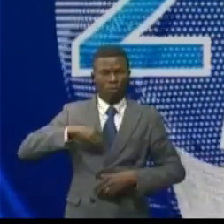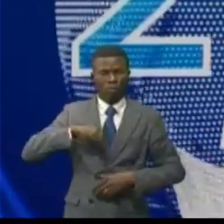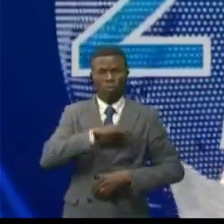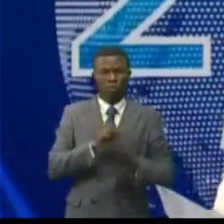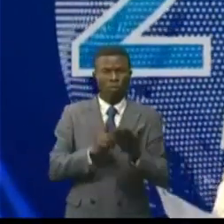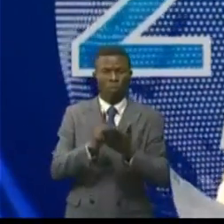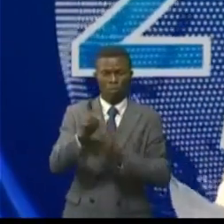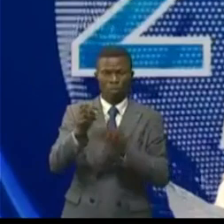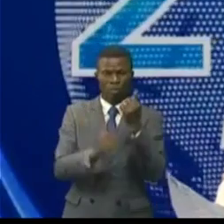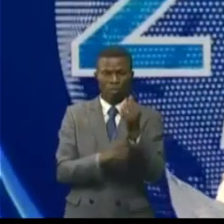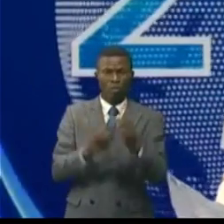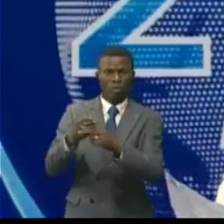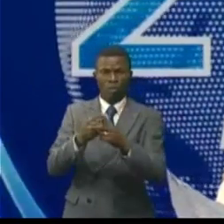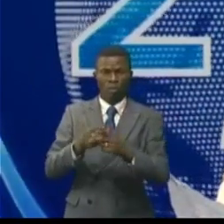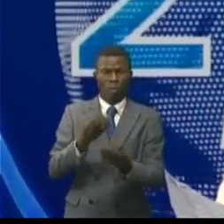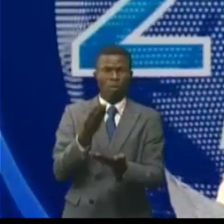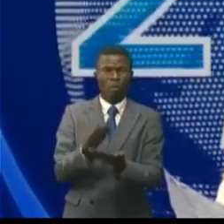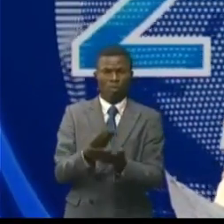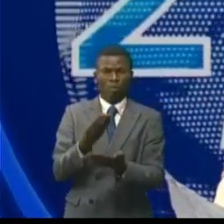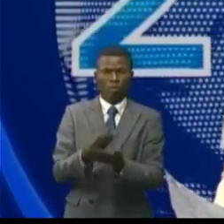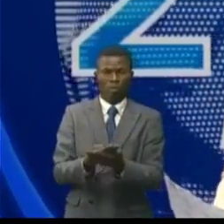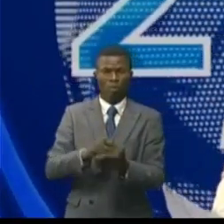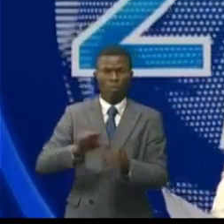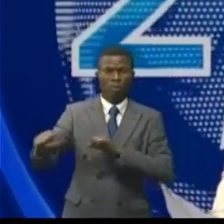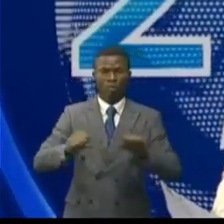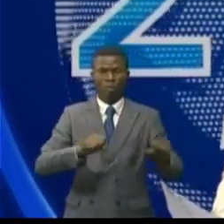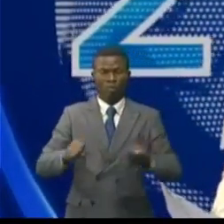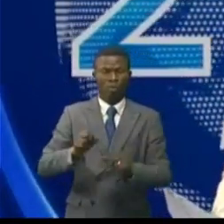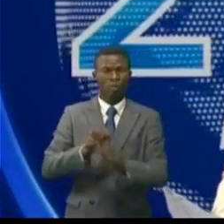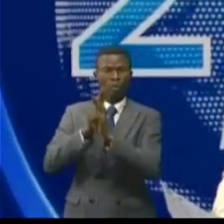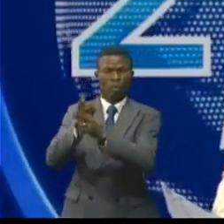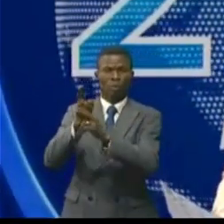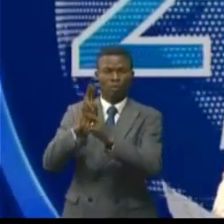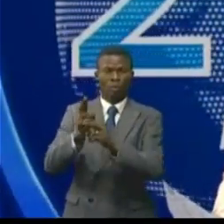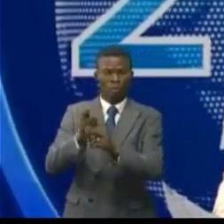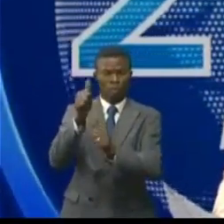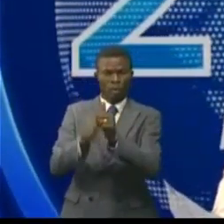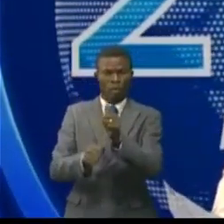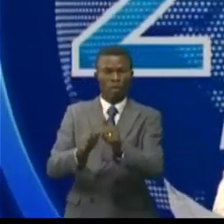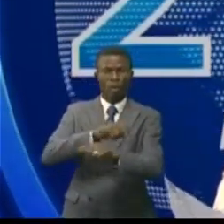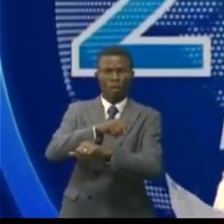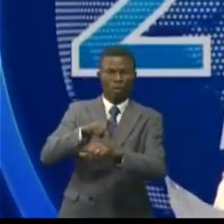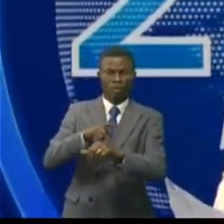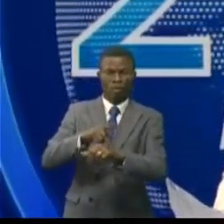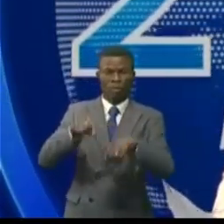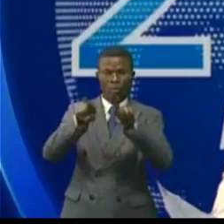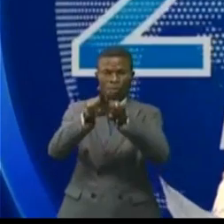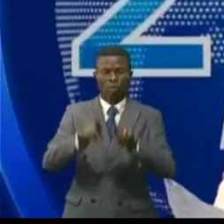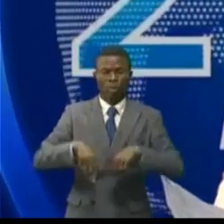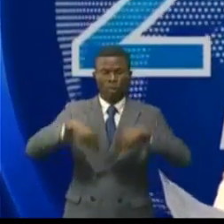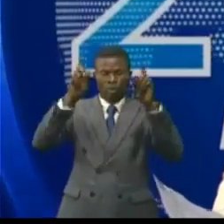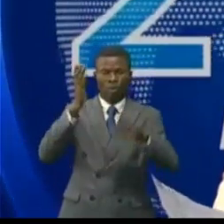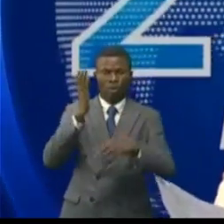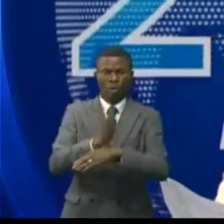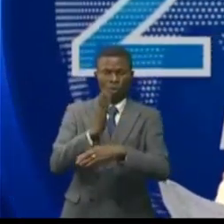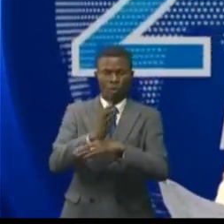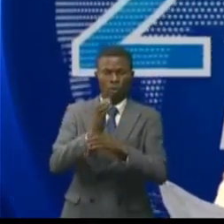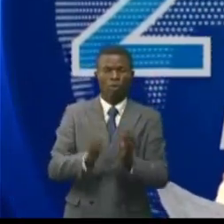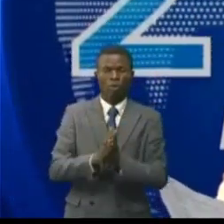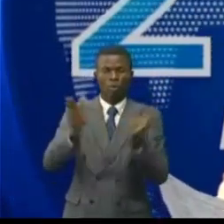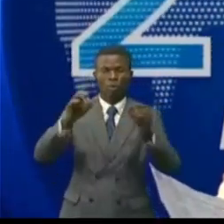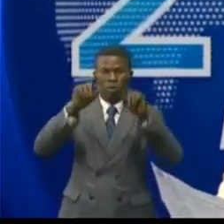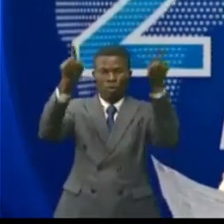l'homme, le contrôle budgétaire et l'examen des rapports périodiques et annuels du Conseil supérieur de l'audiovisuel et de